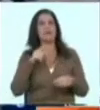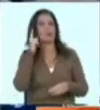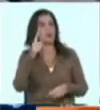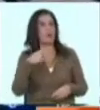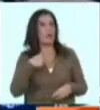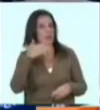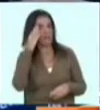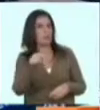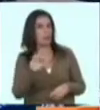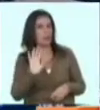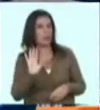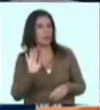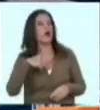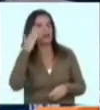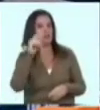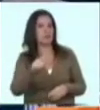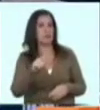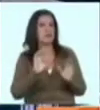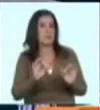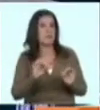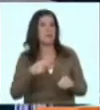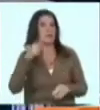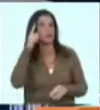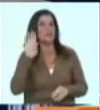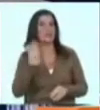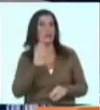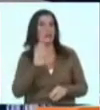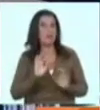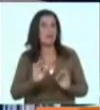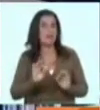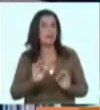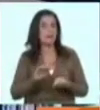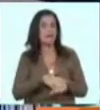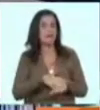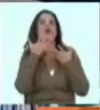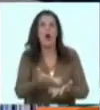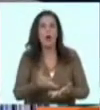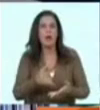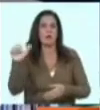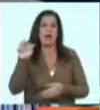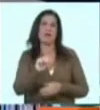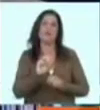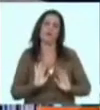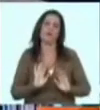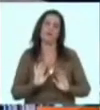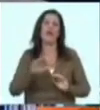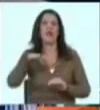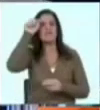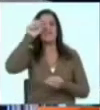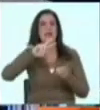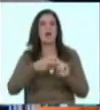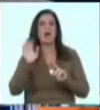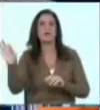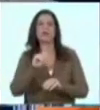הביטוי, נגעל מאבי מעוז. אני לא יודע, אני לא חושב, אף אחד לא נגעל. אני, בתפיסות העולם שלו. תפיסות